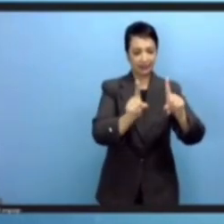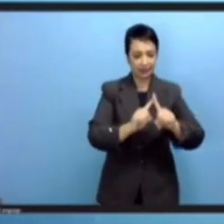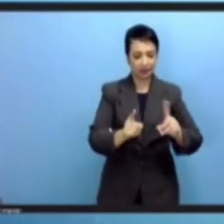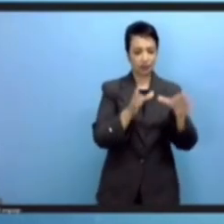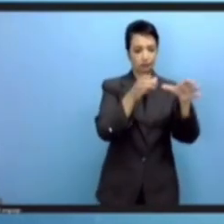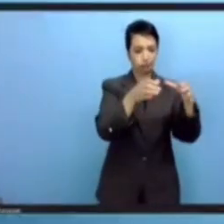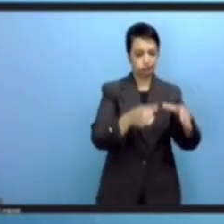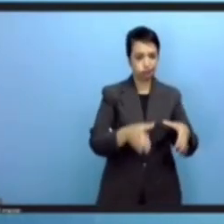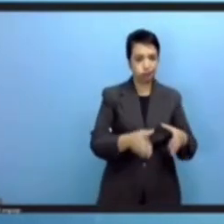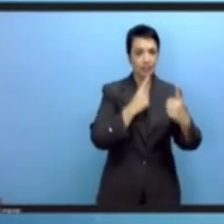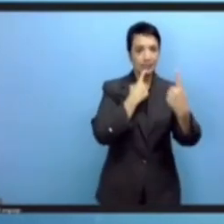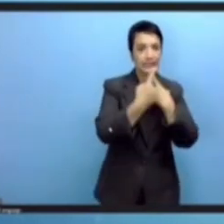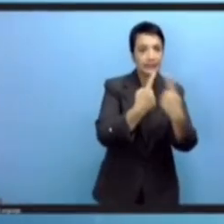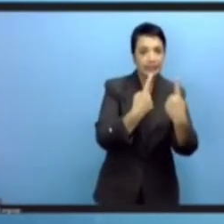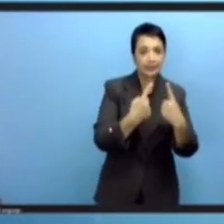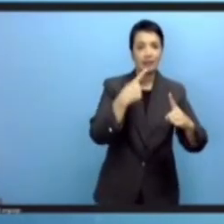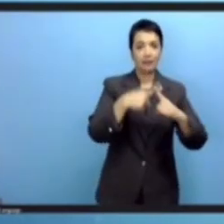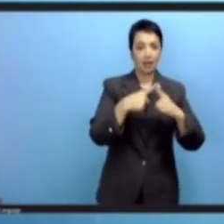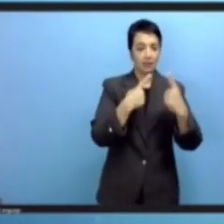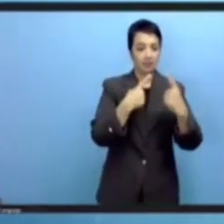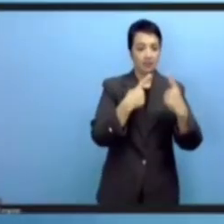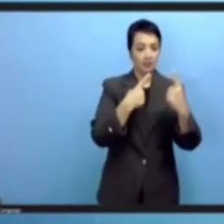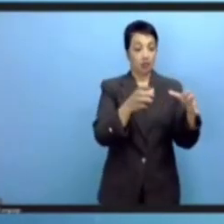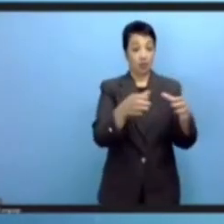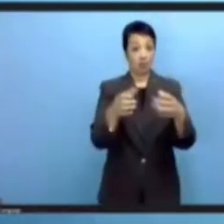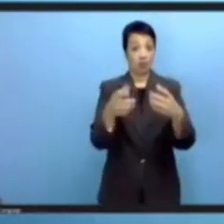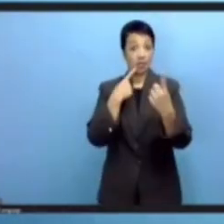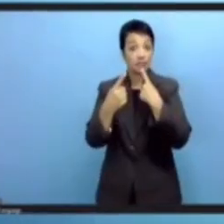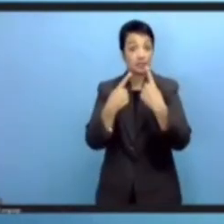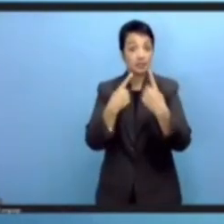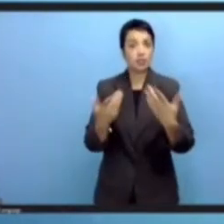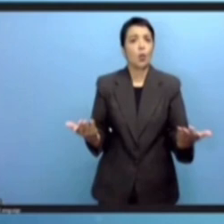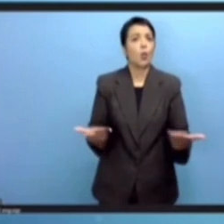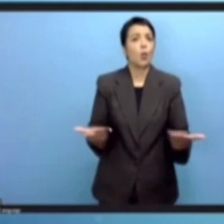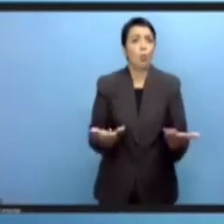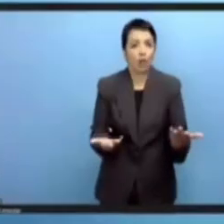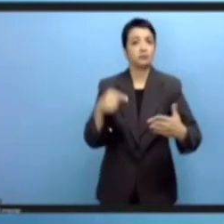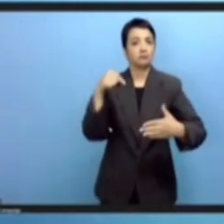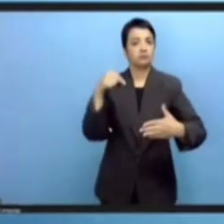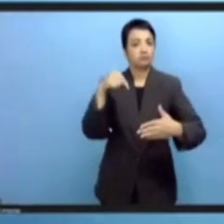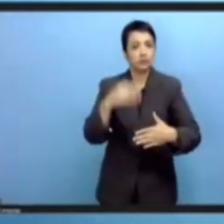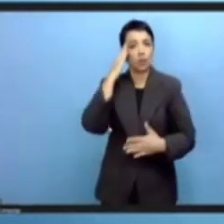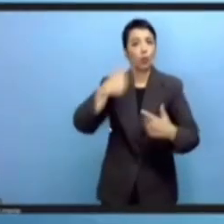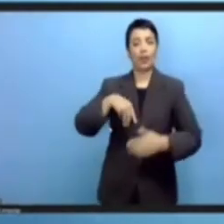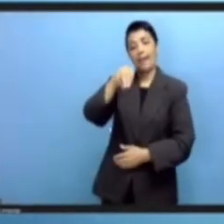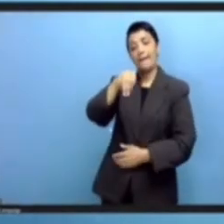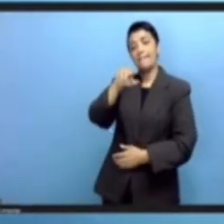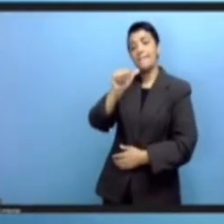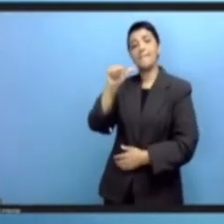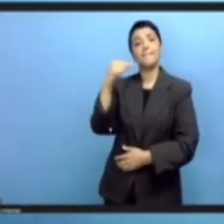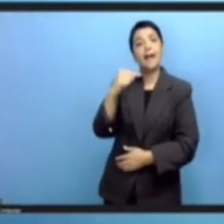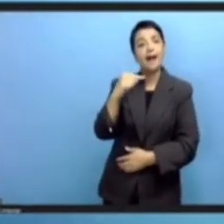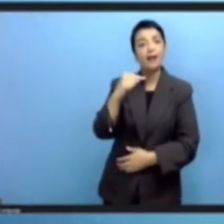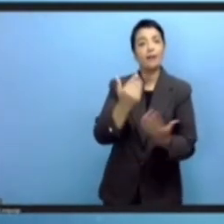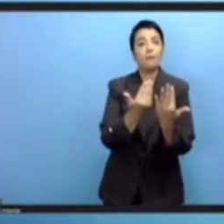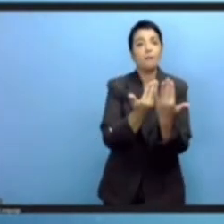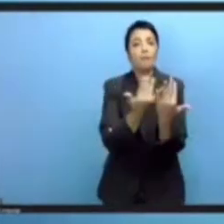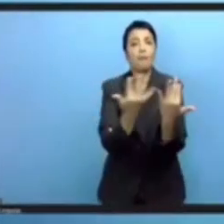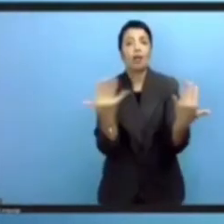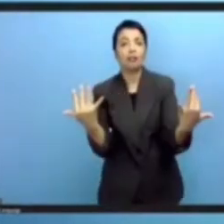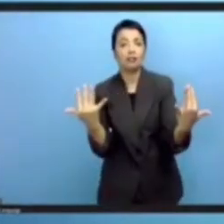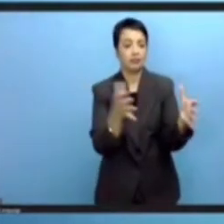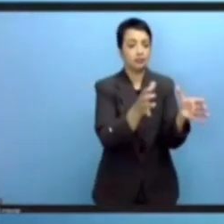au cours de cette session et dans d'autres débats, dans les délibérations aussi qui se passent dans